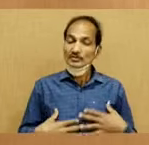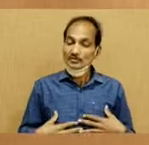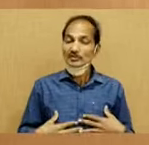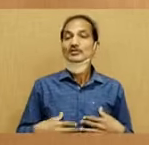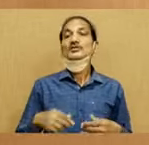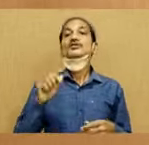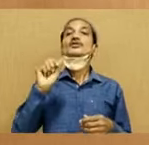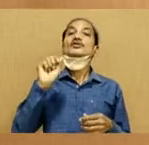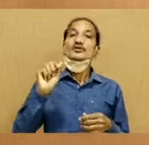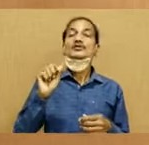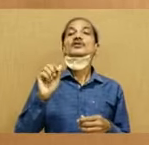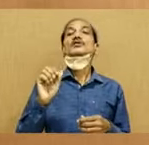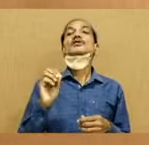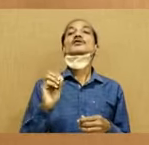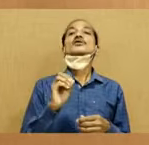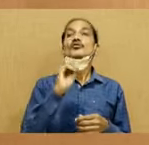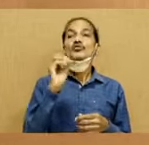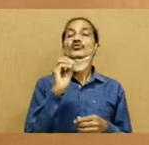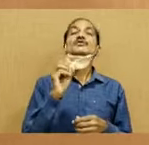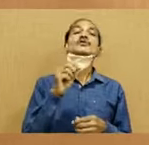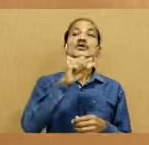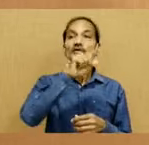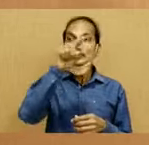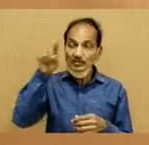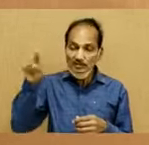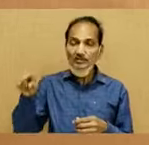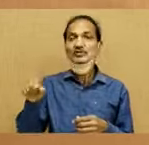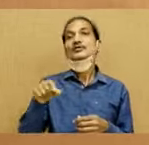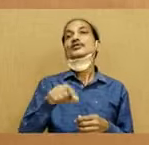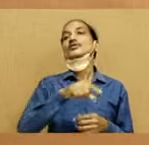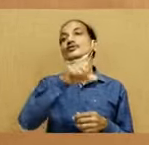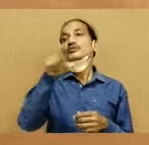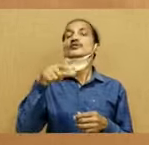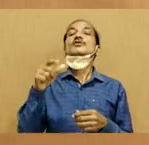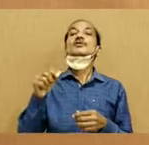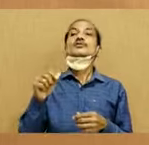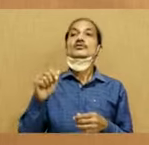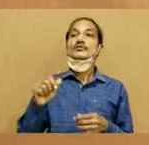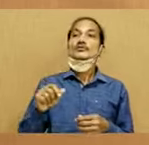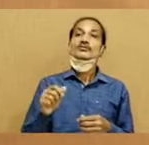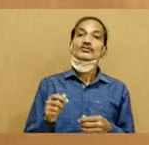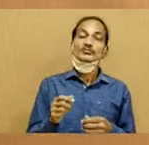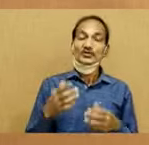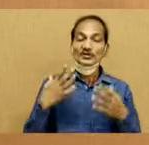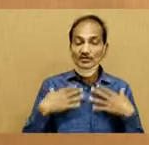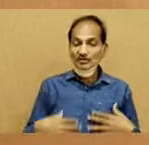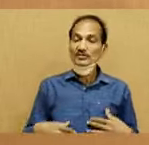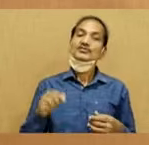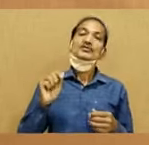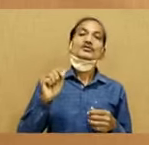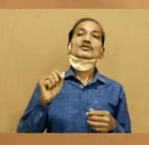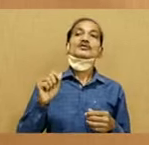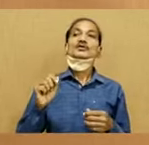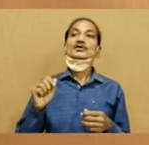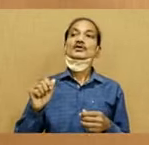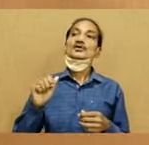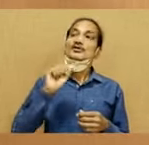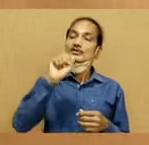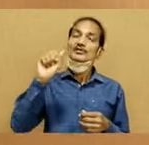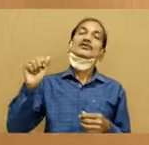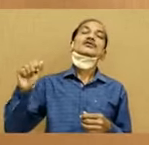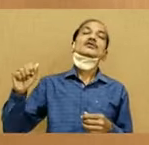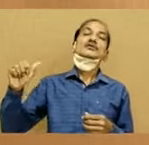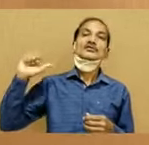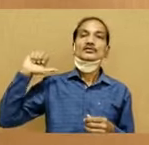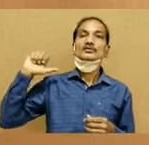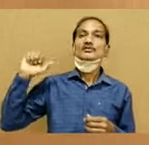सरकारंकर दायित्व। गत 31 दिन रे संक्रमणर आमर कौन अनुभूति होईछि एवं सेथिरु